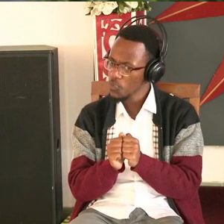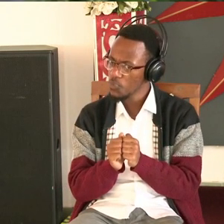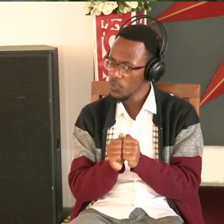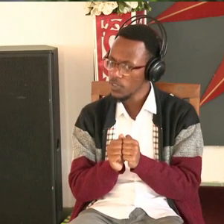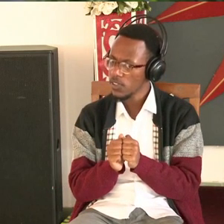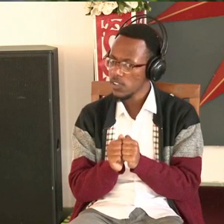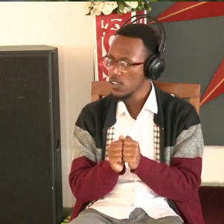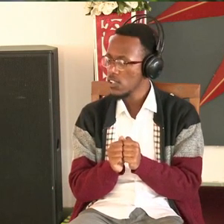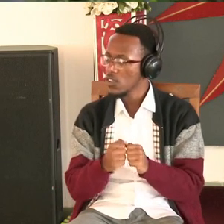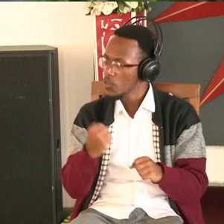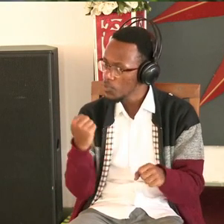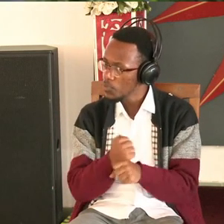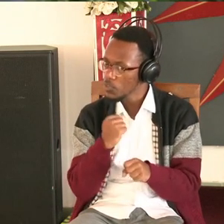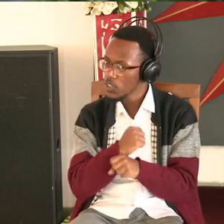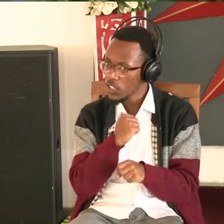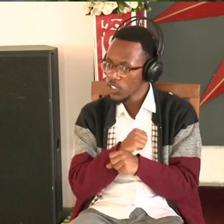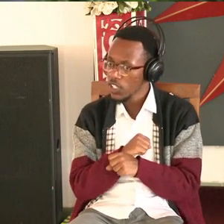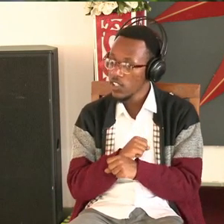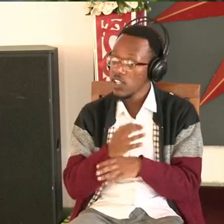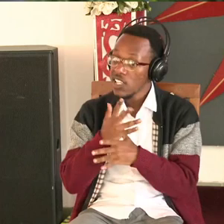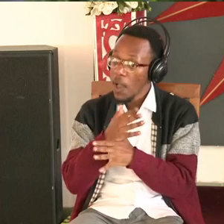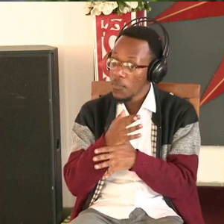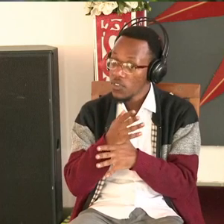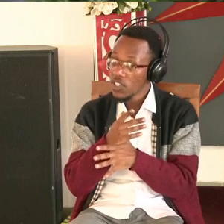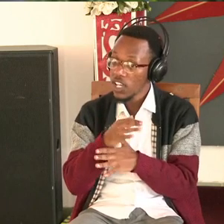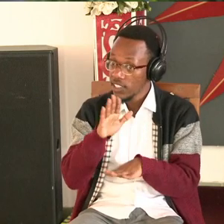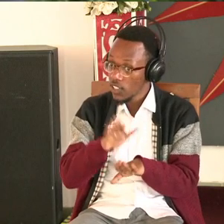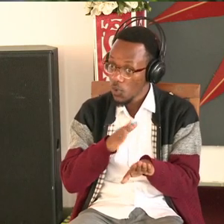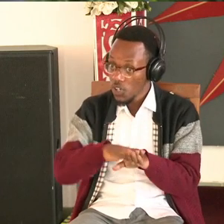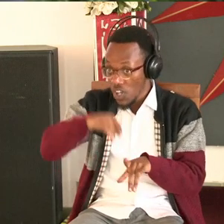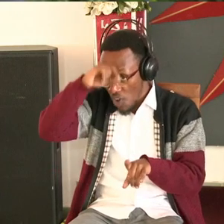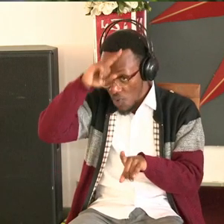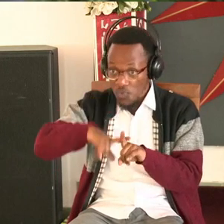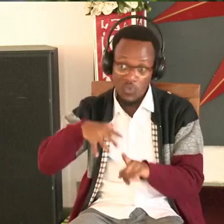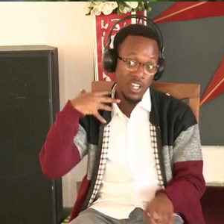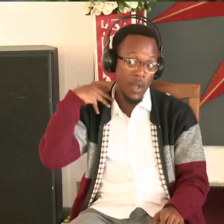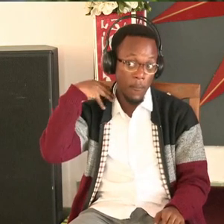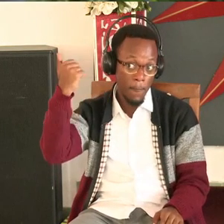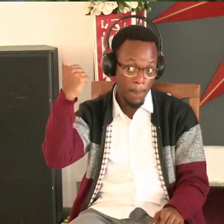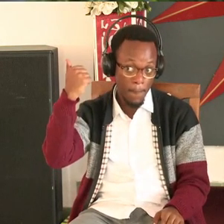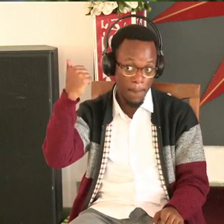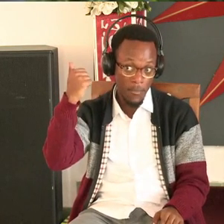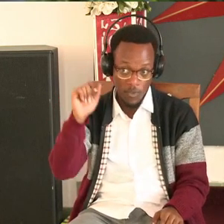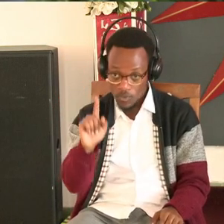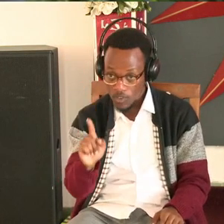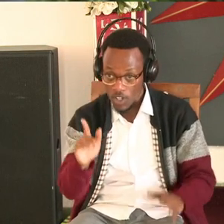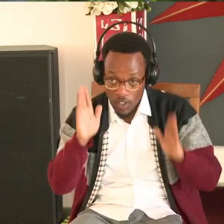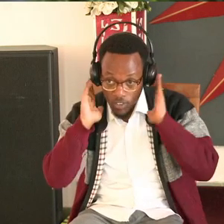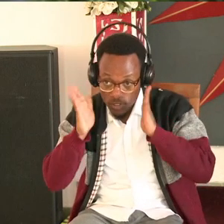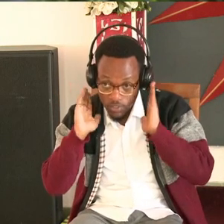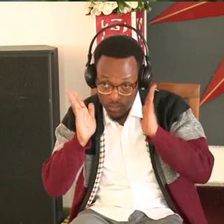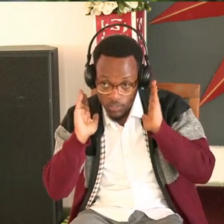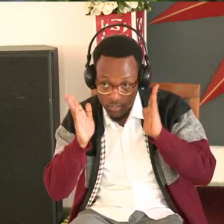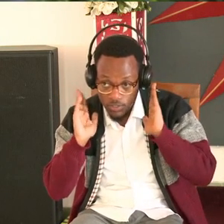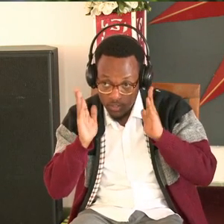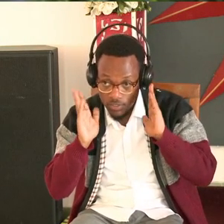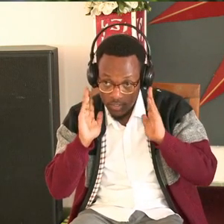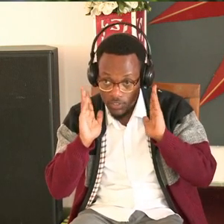Frère Branham a reçu. Ndetse n'umuhamagaro wa mwene data Branham uwo yahawe reka rwose